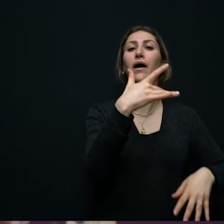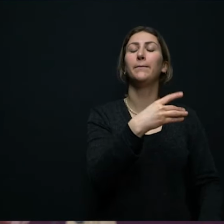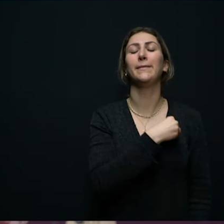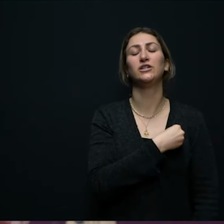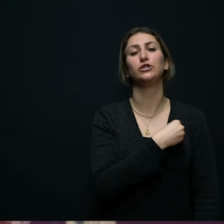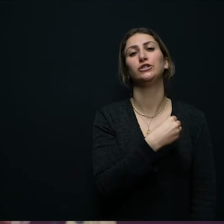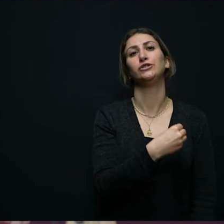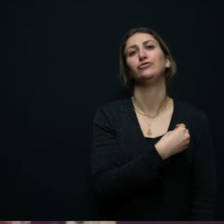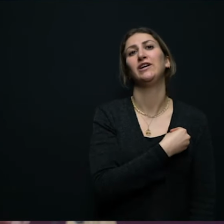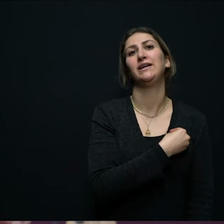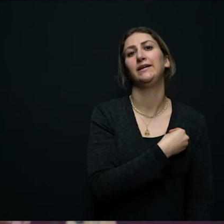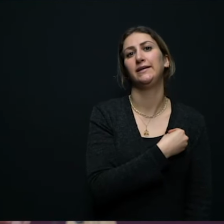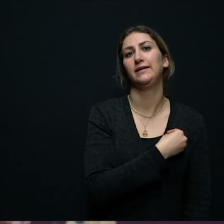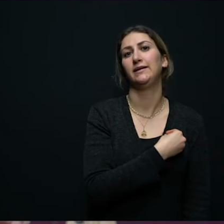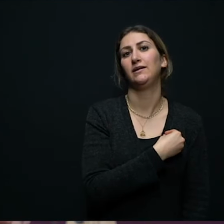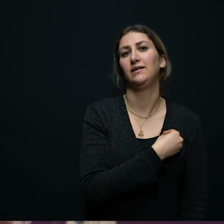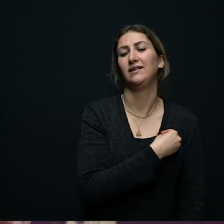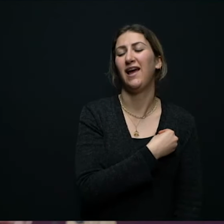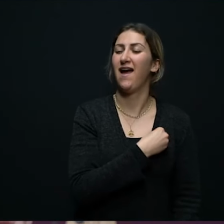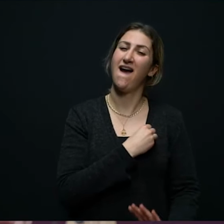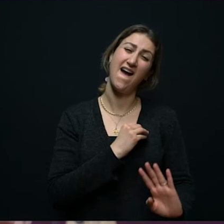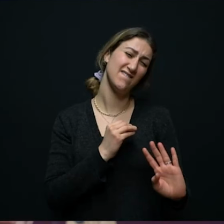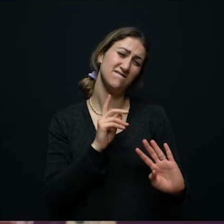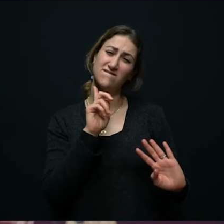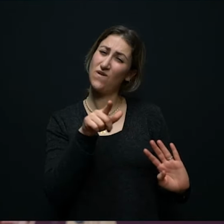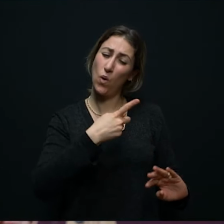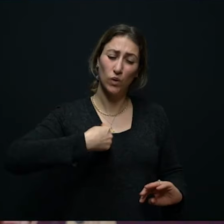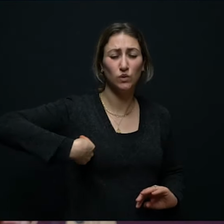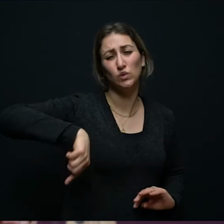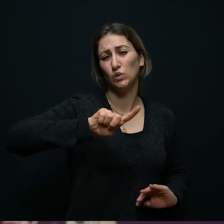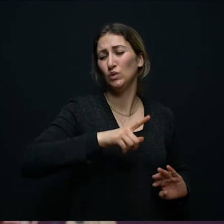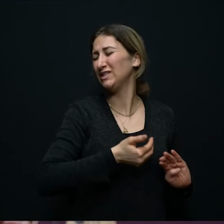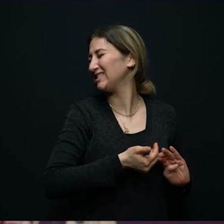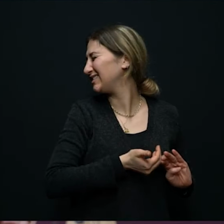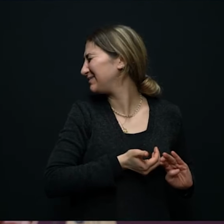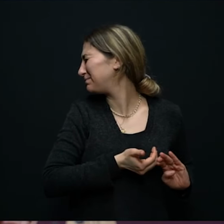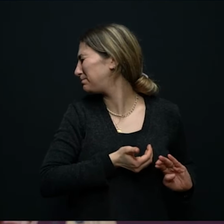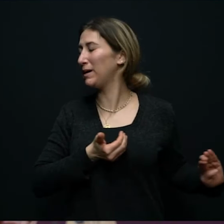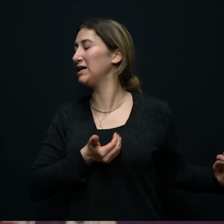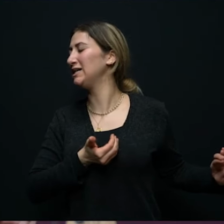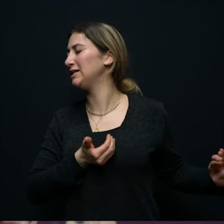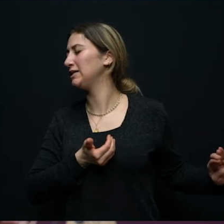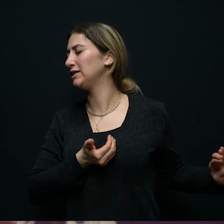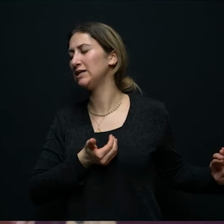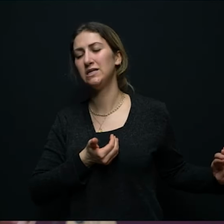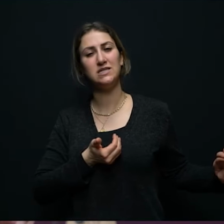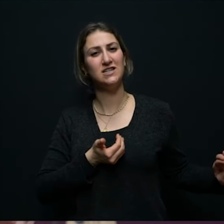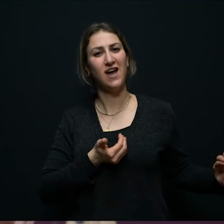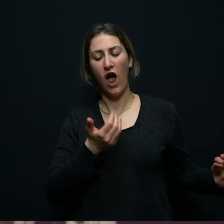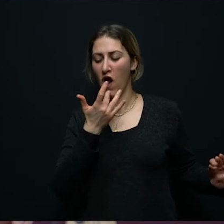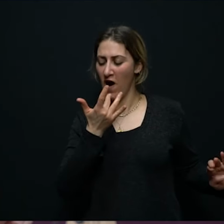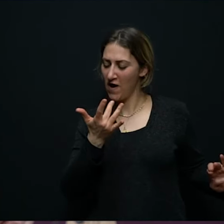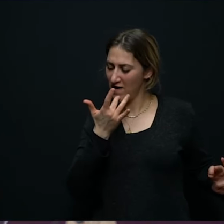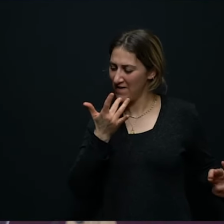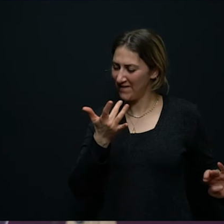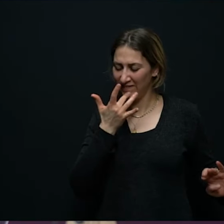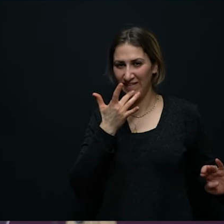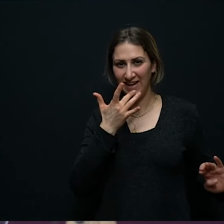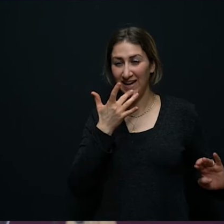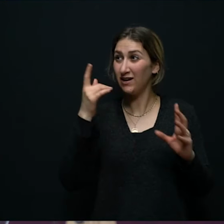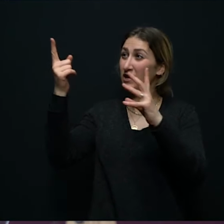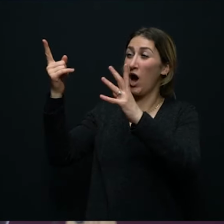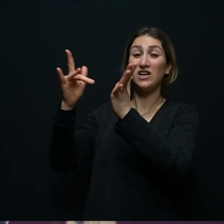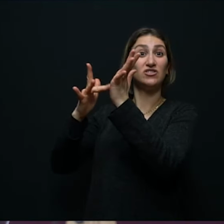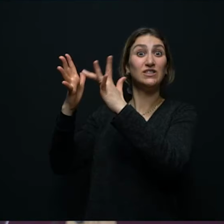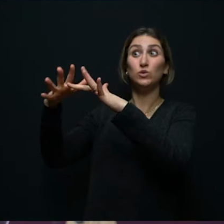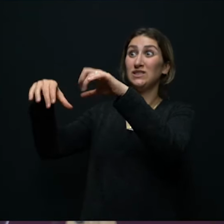à ce que tu avons mis notre désir d'enfant de dieu c'est de garder cette robe nouvelle que christ nous a